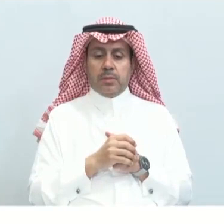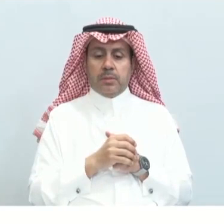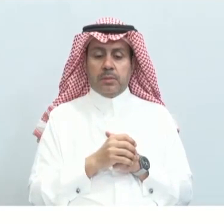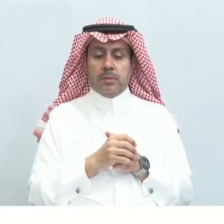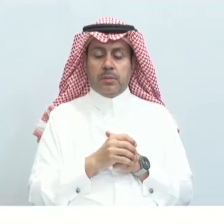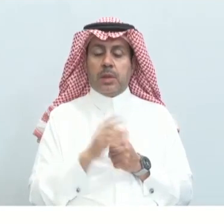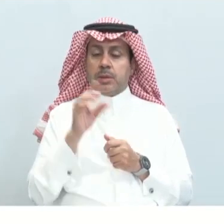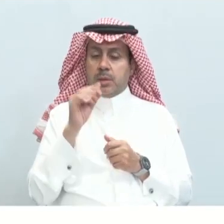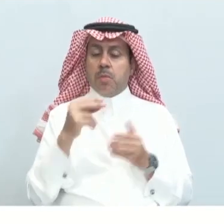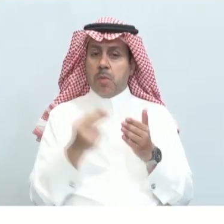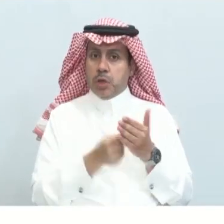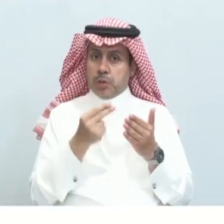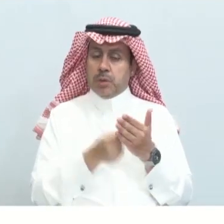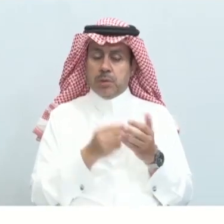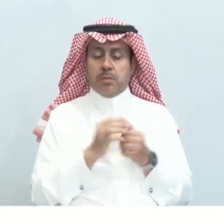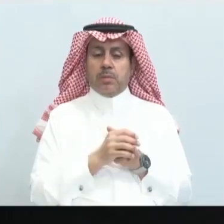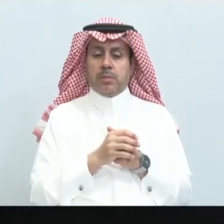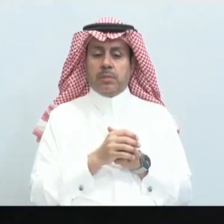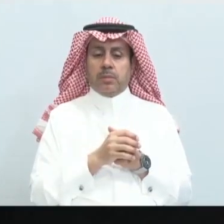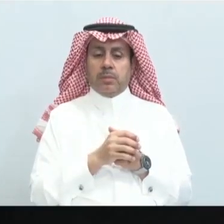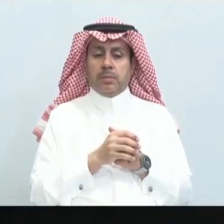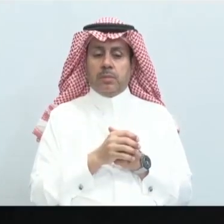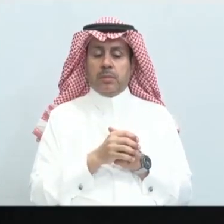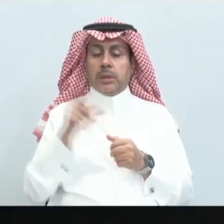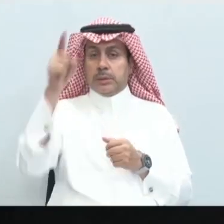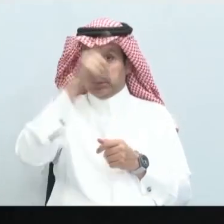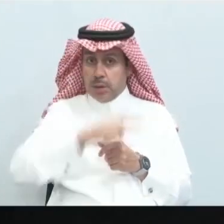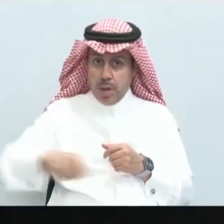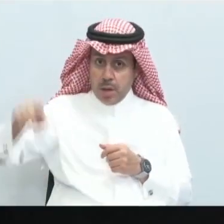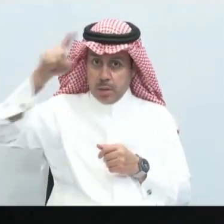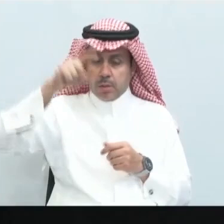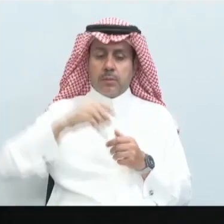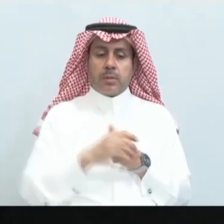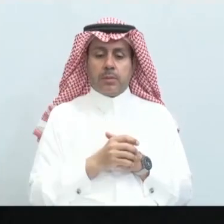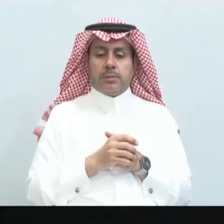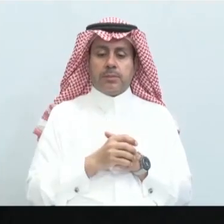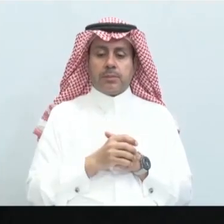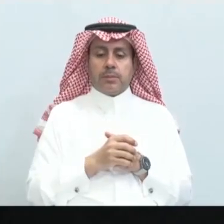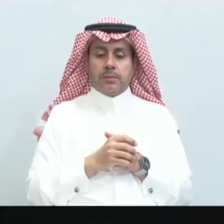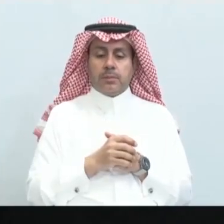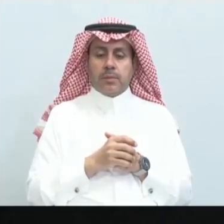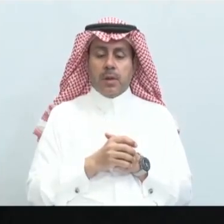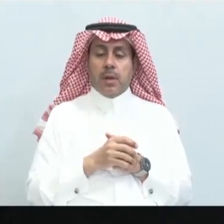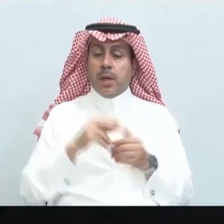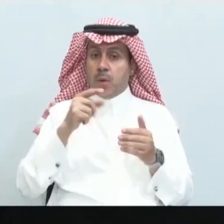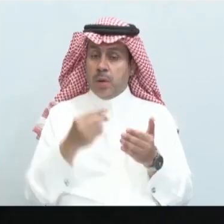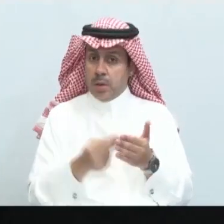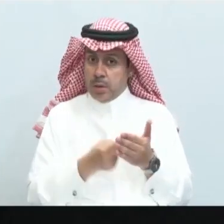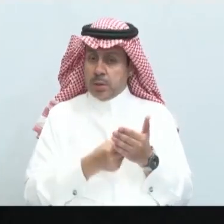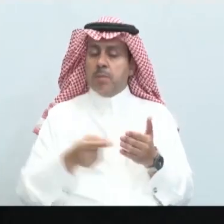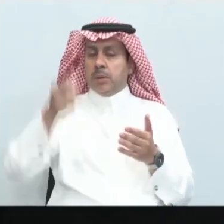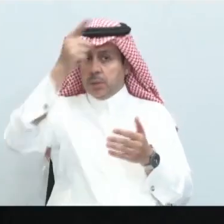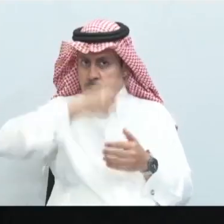احسنتم رسم نرسم اي شكل دائره احسنتم بارك الله فيكم اذا كنا نريد ان نرسم دائره